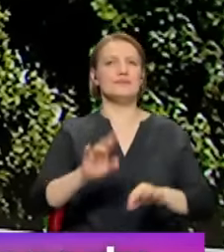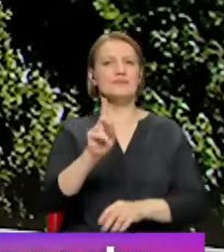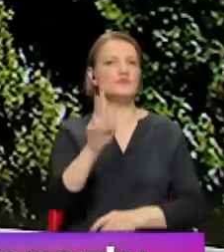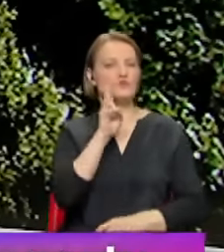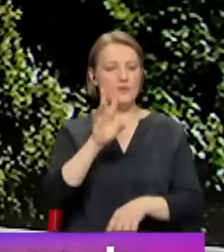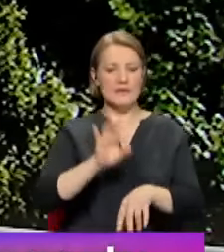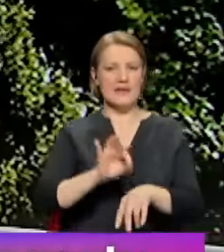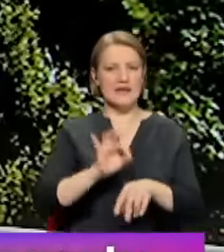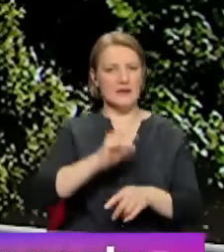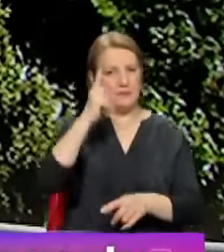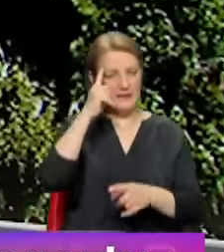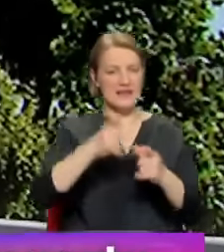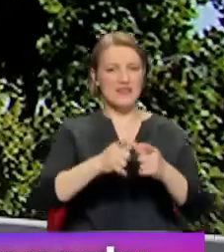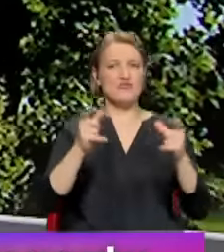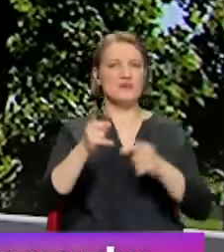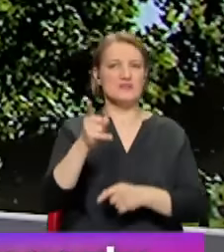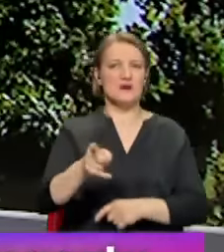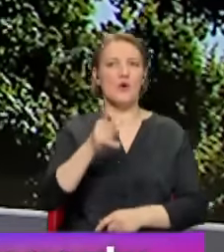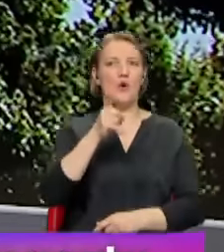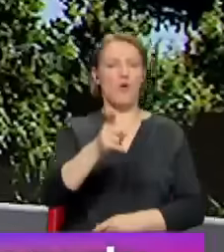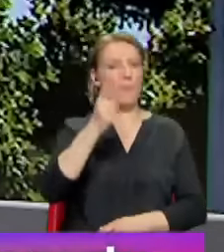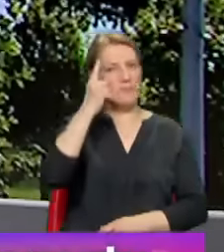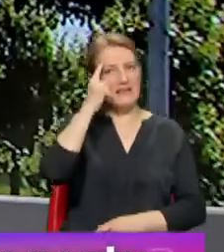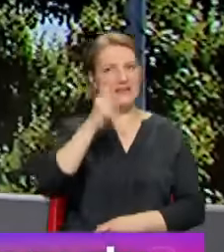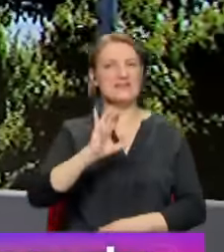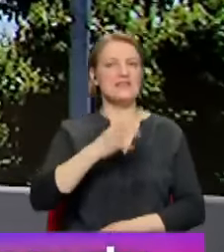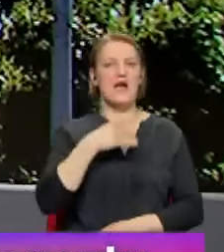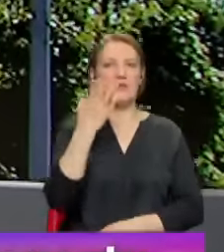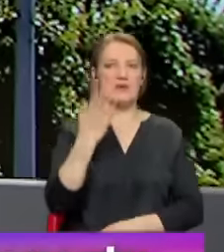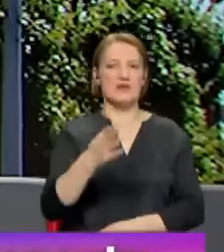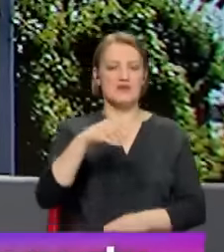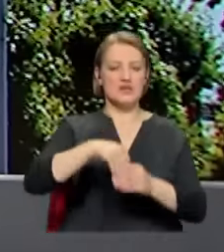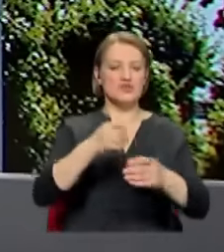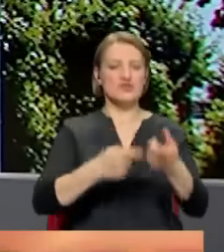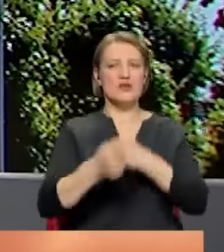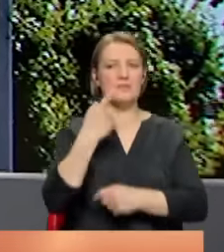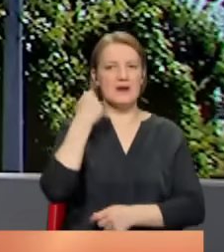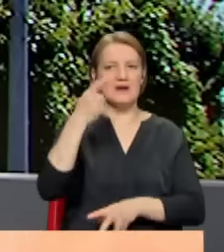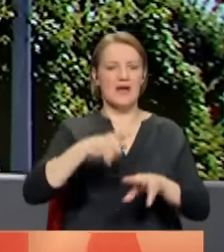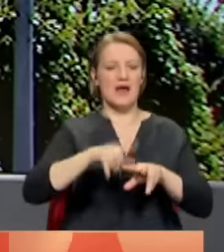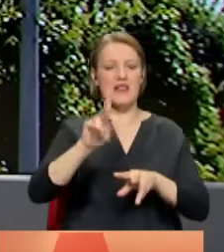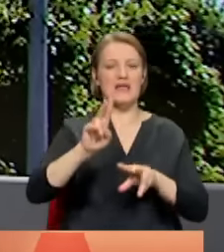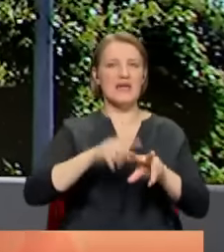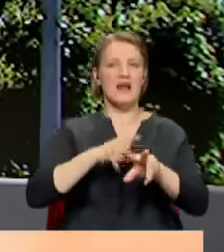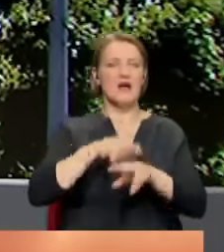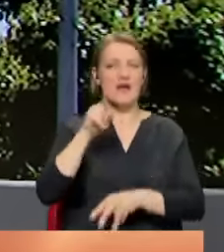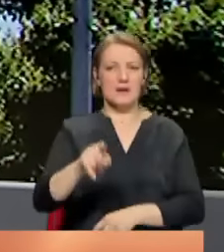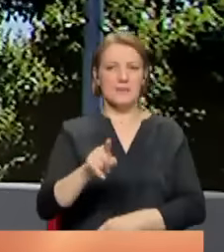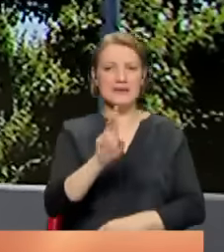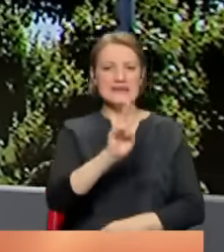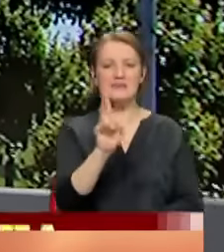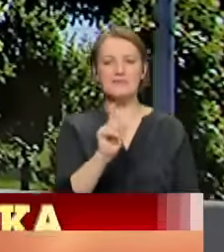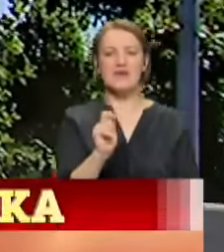son dakika bilgisi gelişmesi ve o bilginin sahibi de İçişleri Bakanı Ali Yerlikaya. 20 ilde uyuşturucu